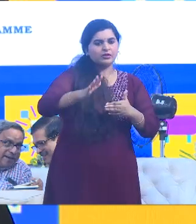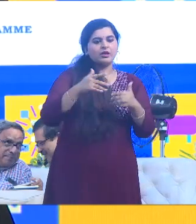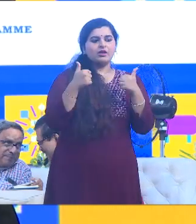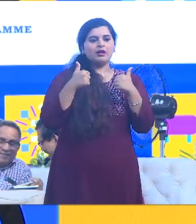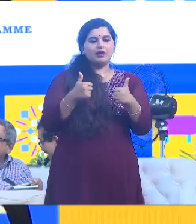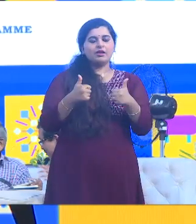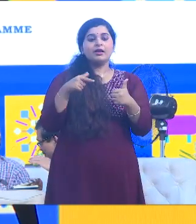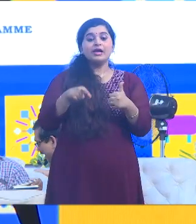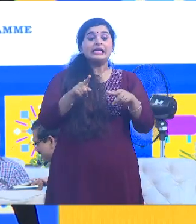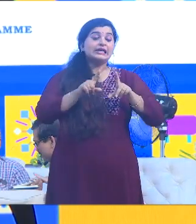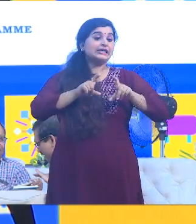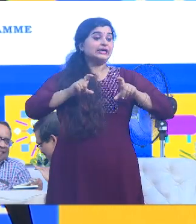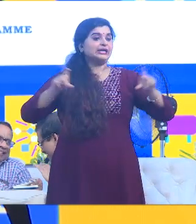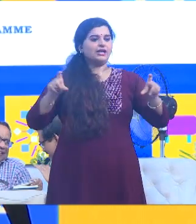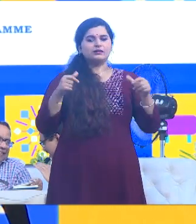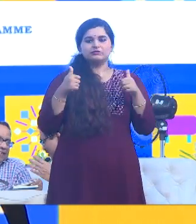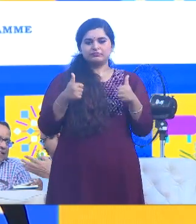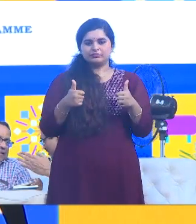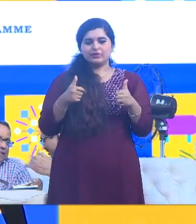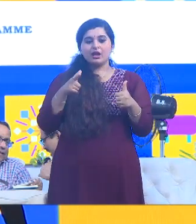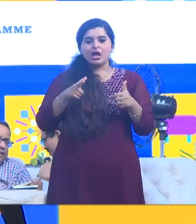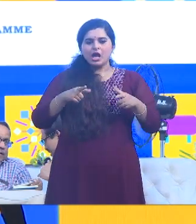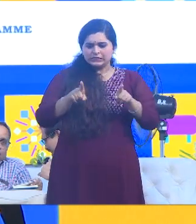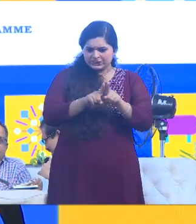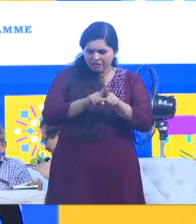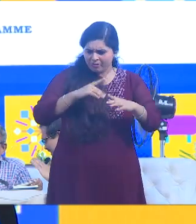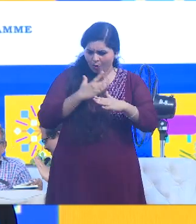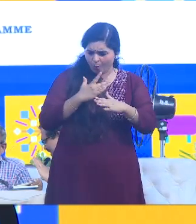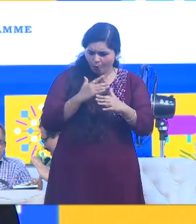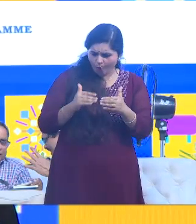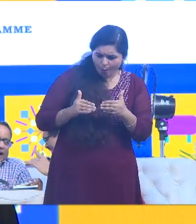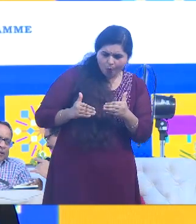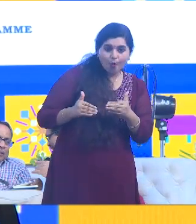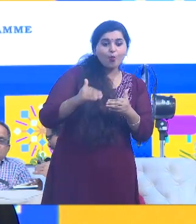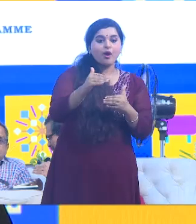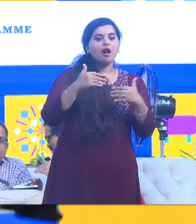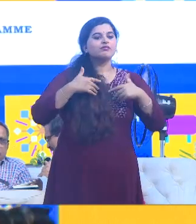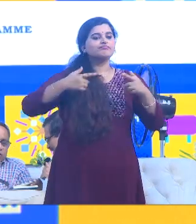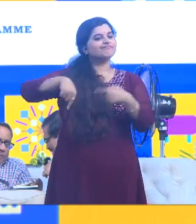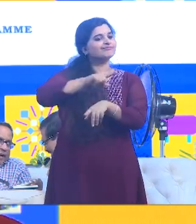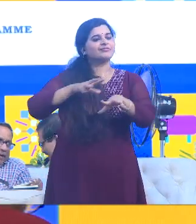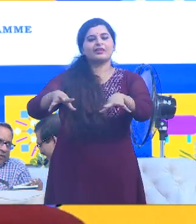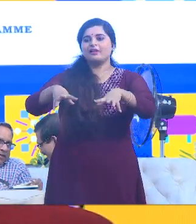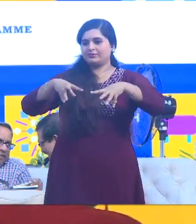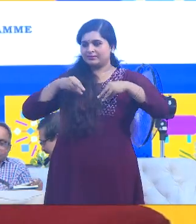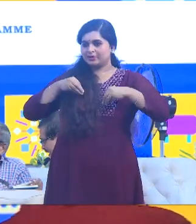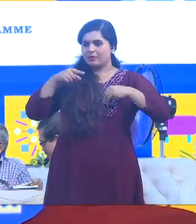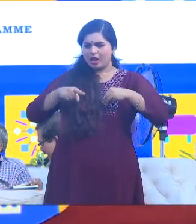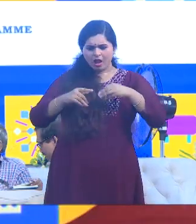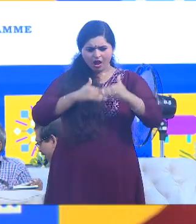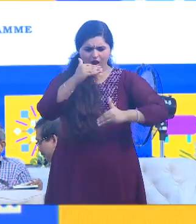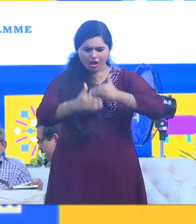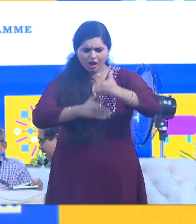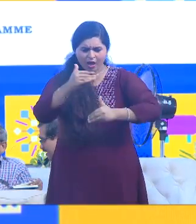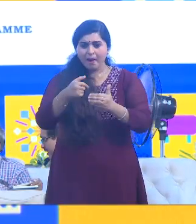വേണ്ടിയിട്ടുള്ള വ്യക്തമായിട്ടുള്ള വളരെ ആർജവത്തോടു കൂടിയുള്ള സമീപനം സ്വീകരിക്കേണ്ടതായിട്ടുണ്ട്. ആ സ്വീകരിക്കുന്ന അടിത്തറയ്ക്ക്